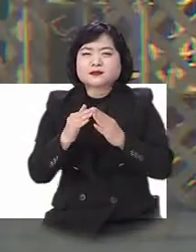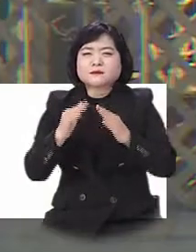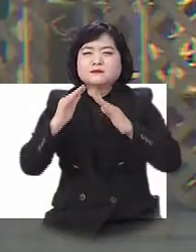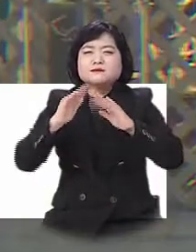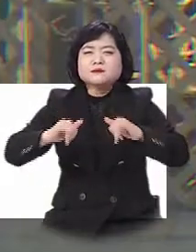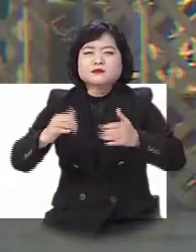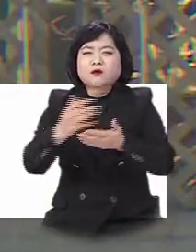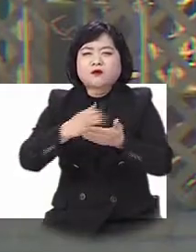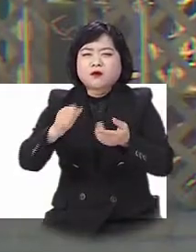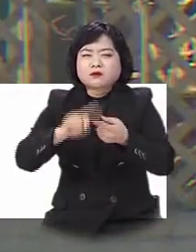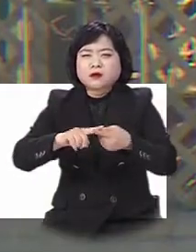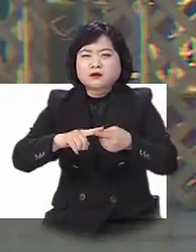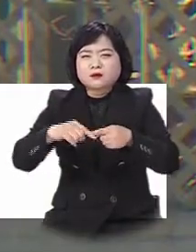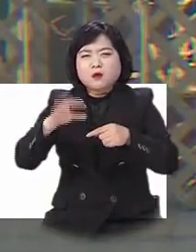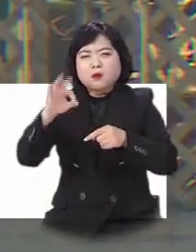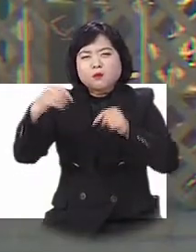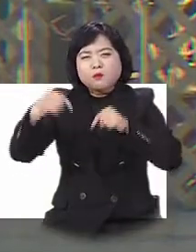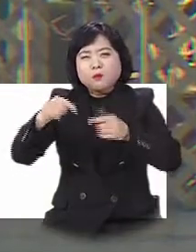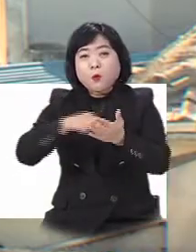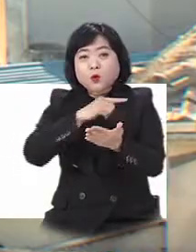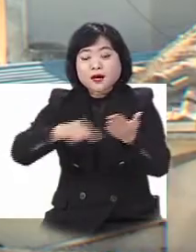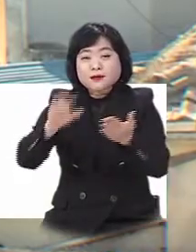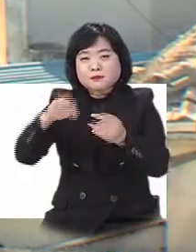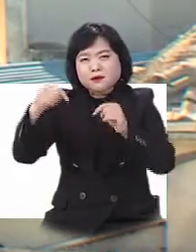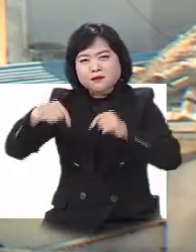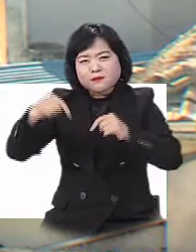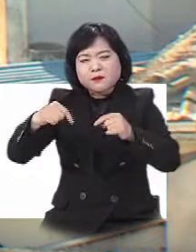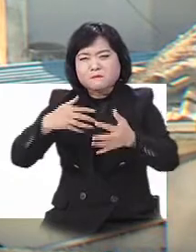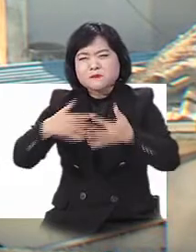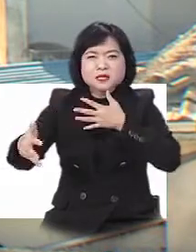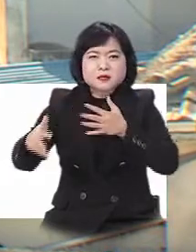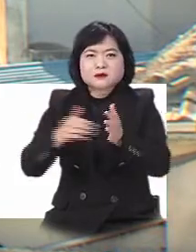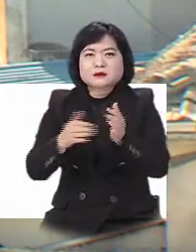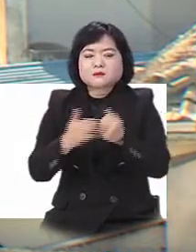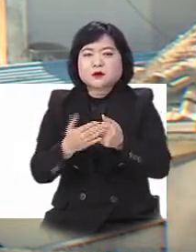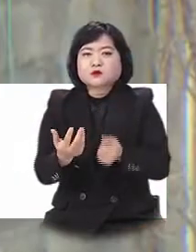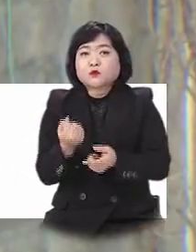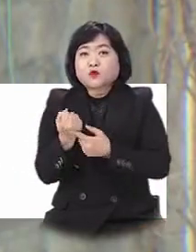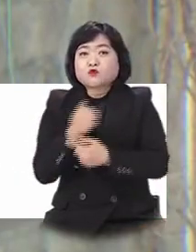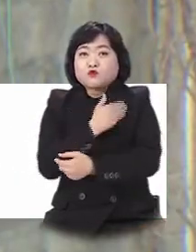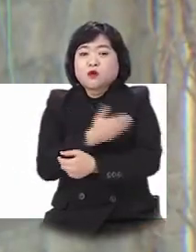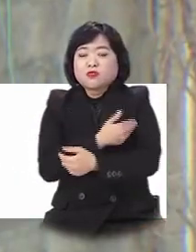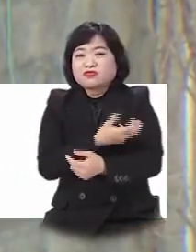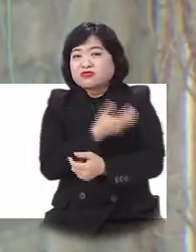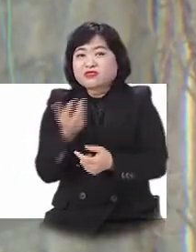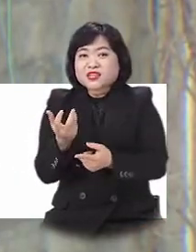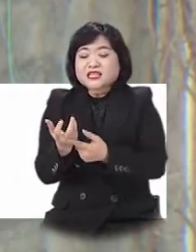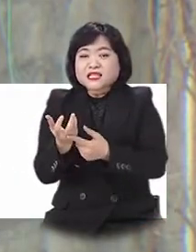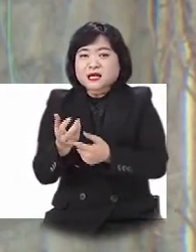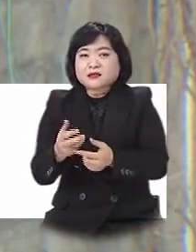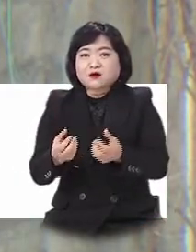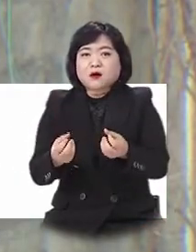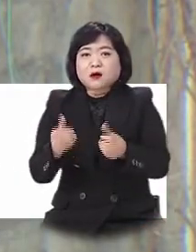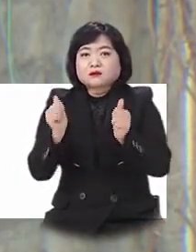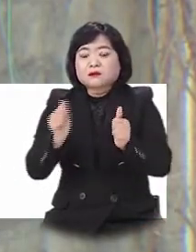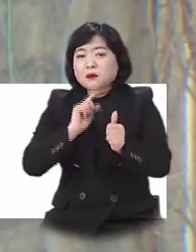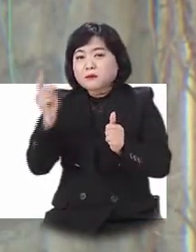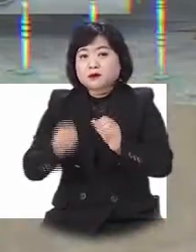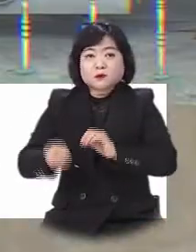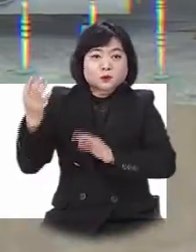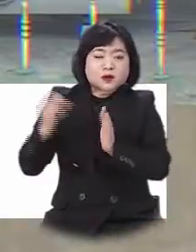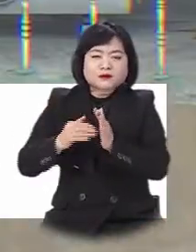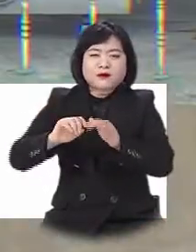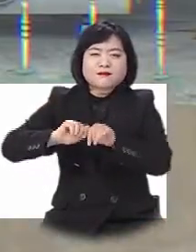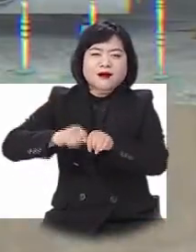놓고 협상이 결렬돼 원장을 상대로 소유권 이전 등기 소송을 벌여 승소하자 강제 집행을 신청했고 지난